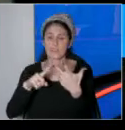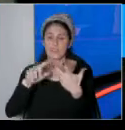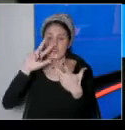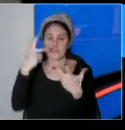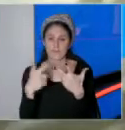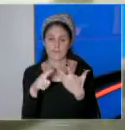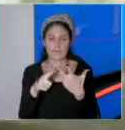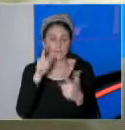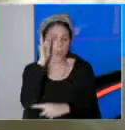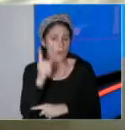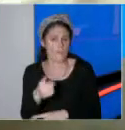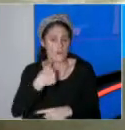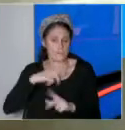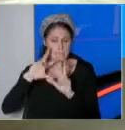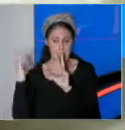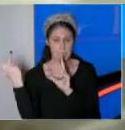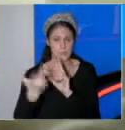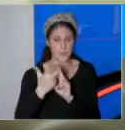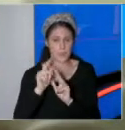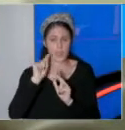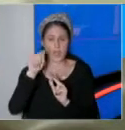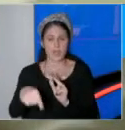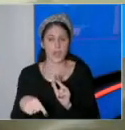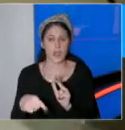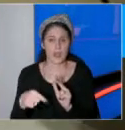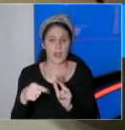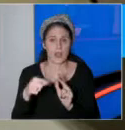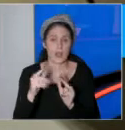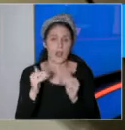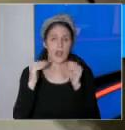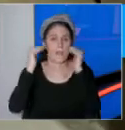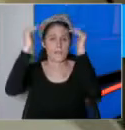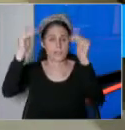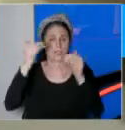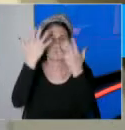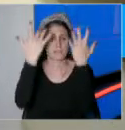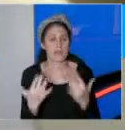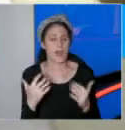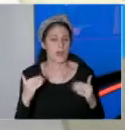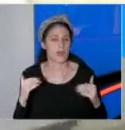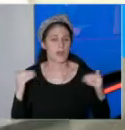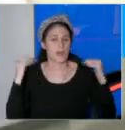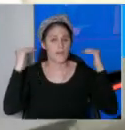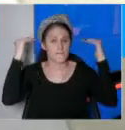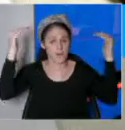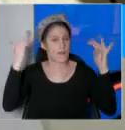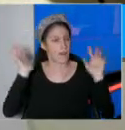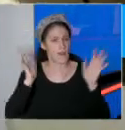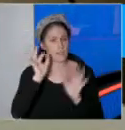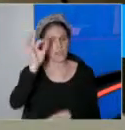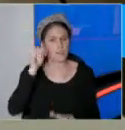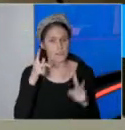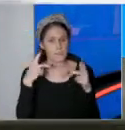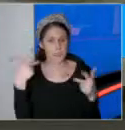שלנו כציבור, להגיע לרמה כזאת של מספר גבוה מאוד של של מחוסנים,